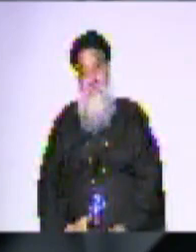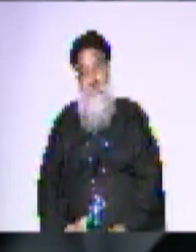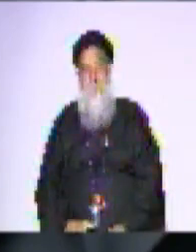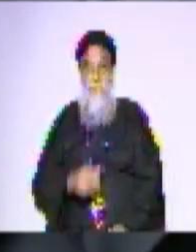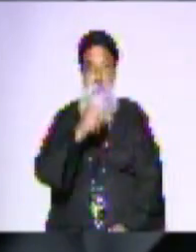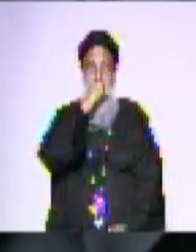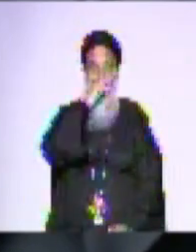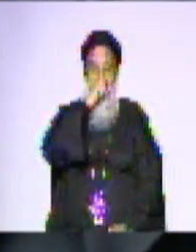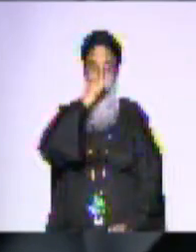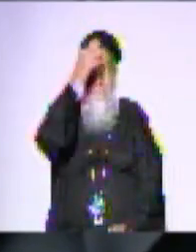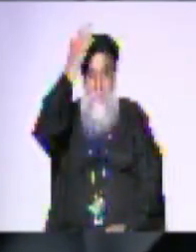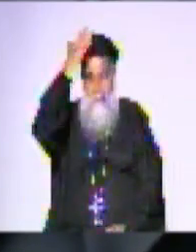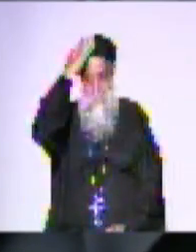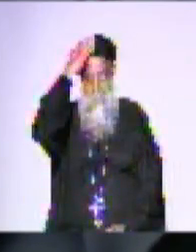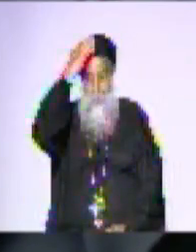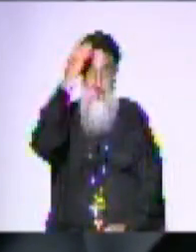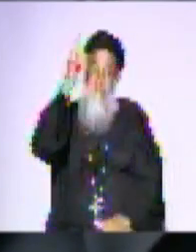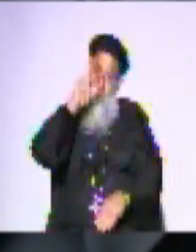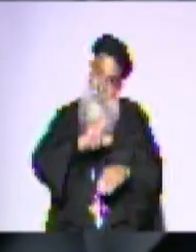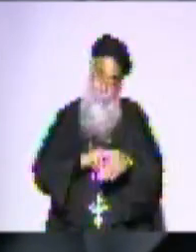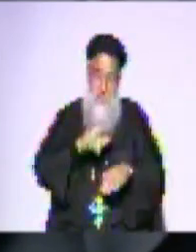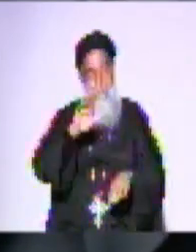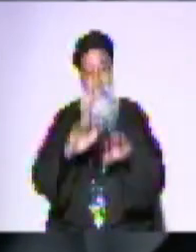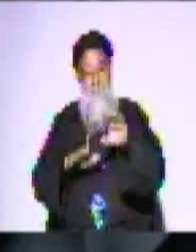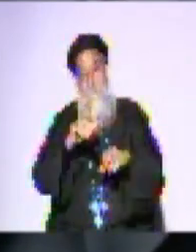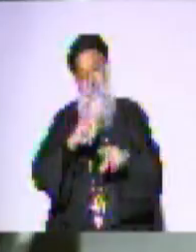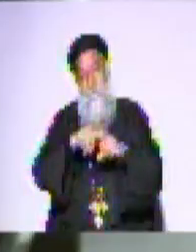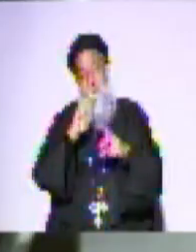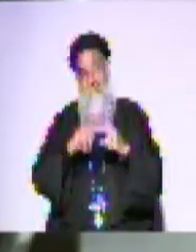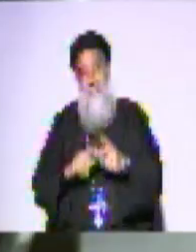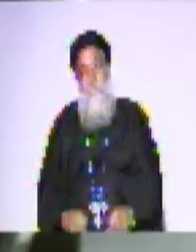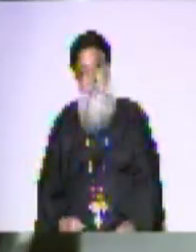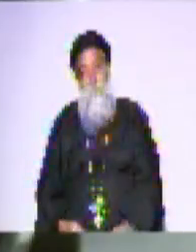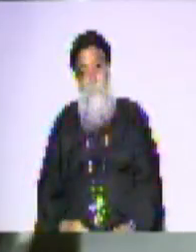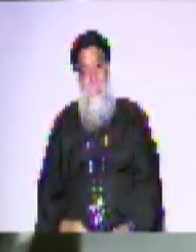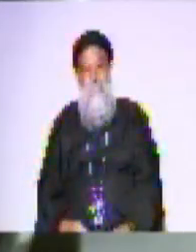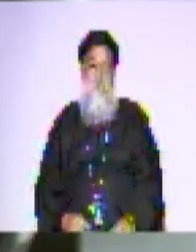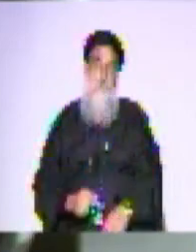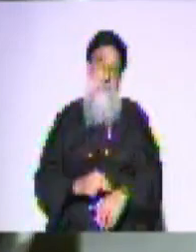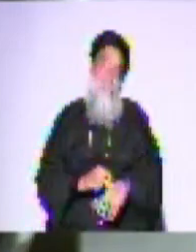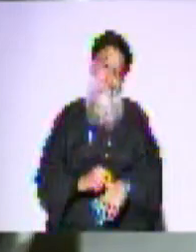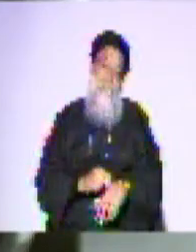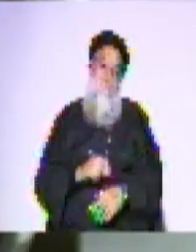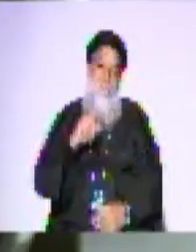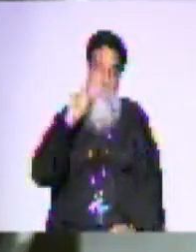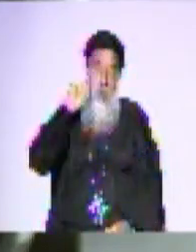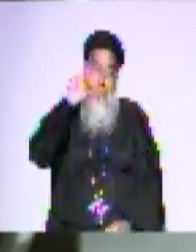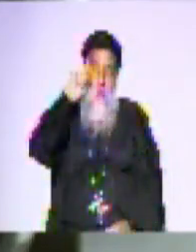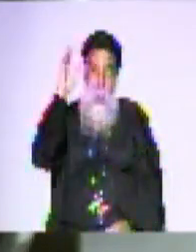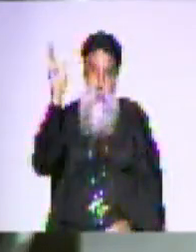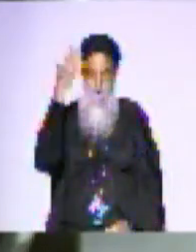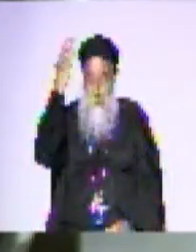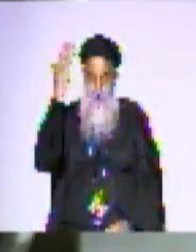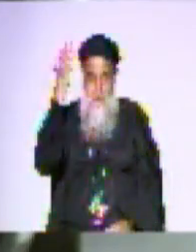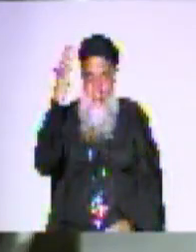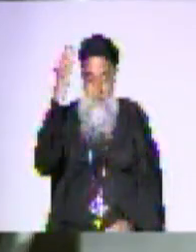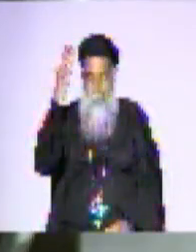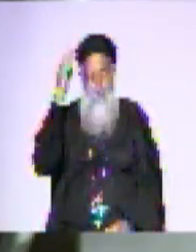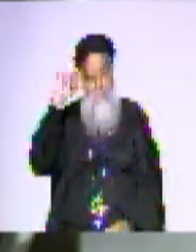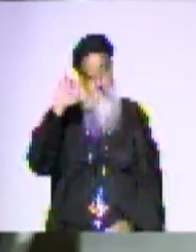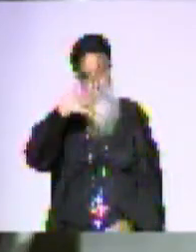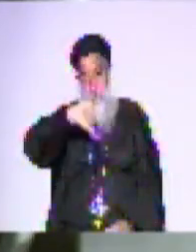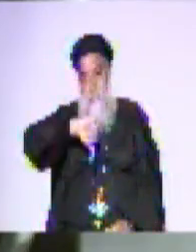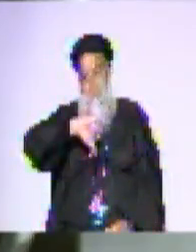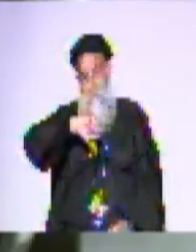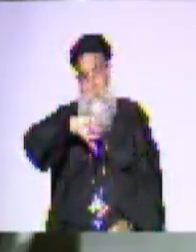وأيضا يجلب دينونة في نفس الوقت. لو الإنسان بقى بيستهين بهذا